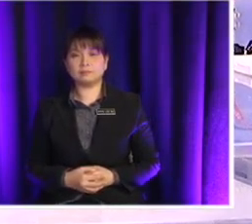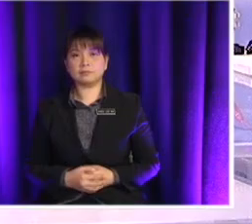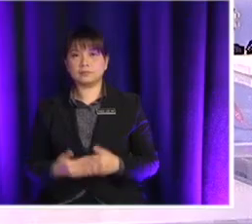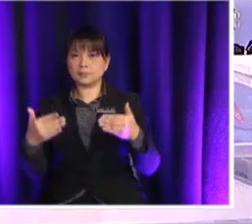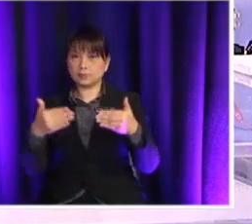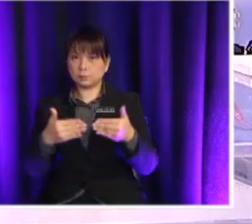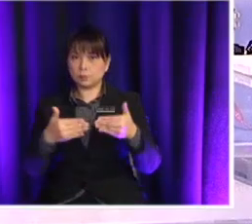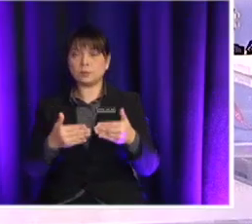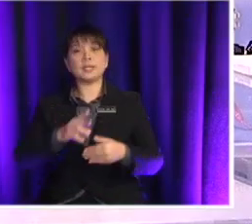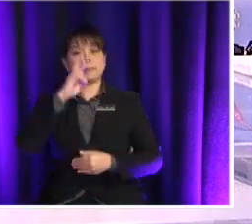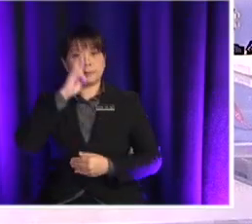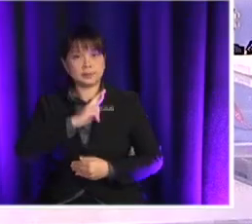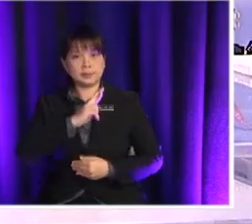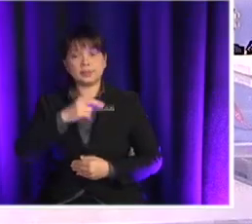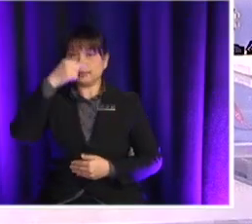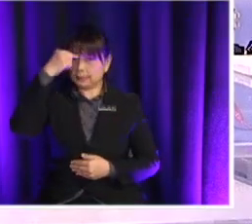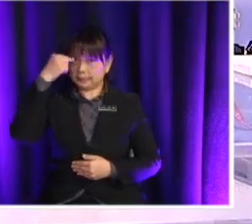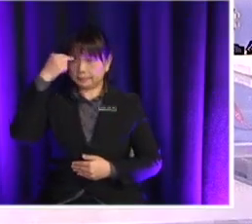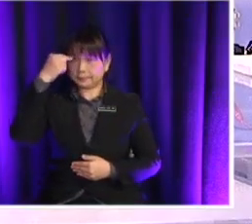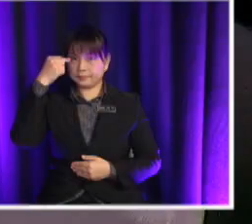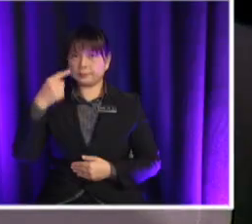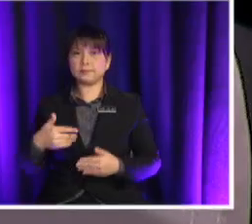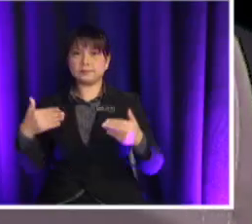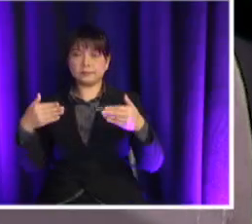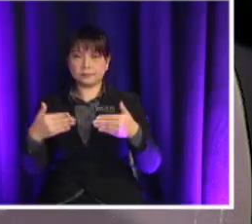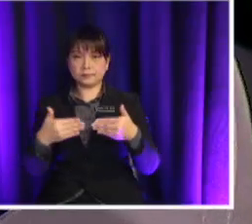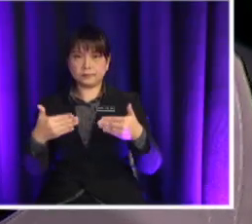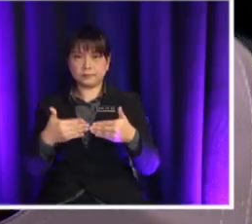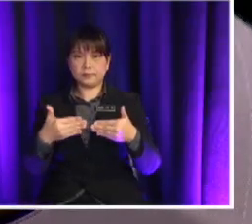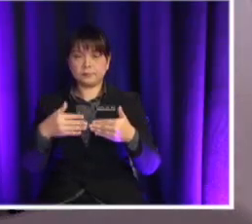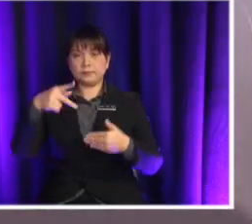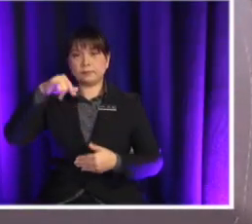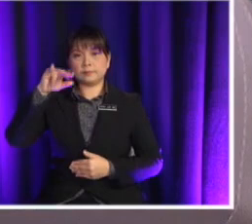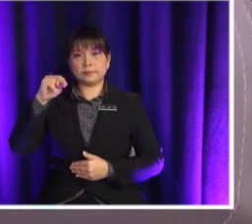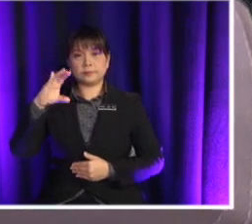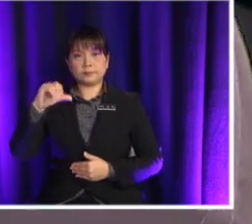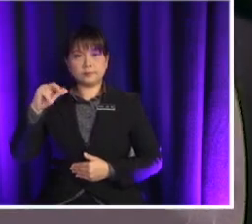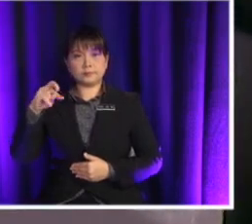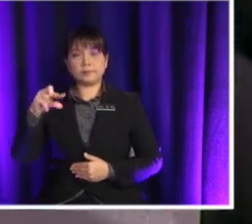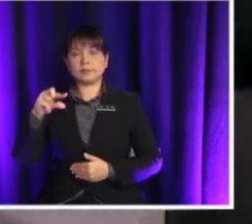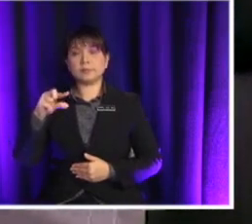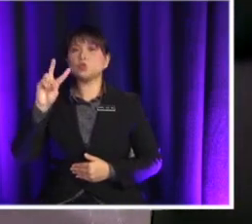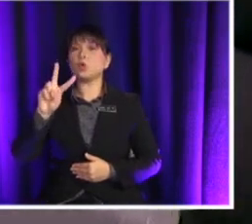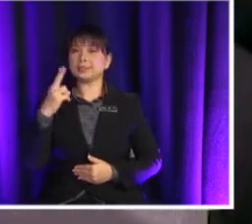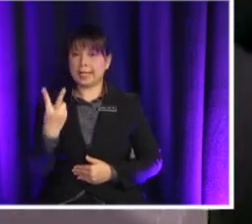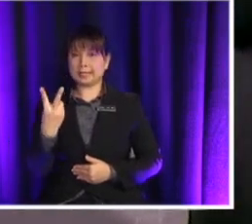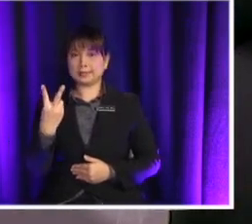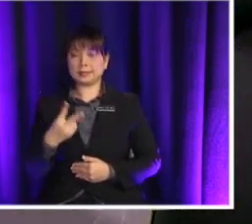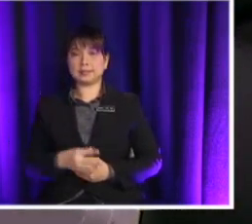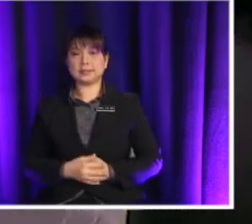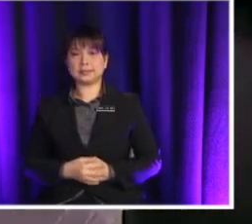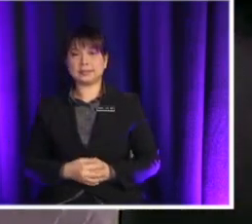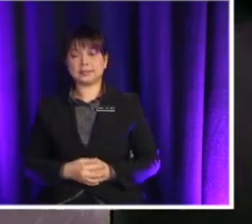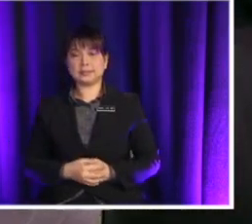yang merah. Ya. Yang hitam. Okey, kita sambungkan. Itu maksudnya pincang songsang. Pincang songsang. Tak betul? Diod